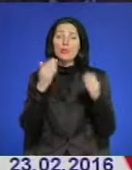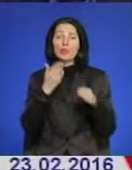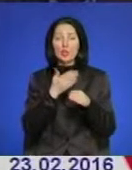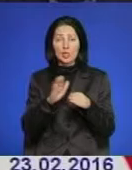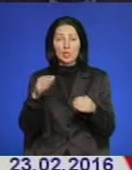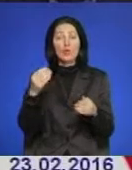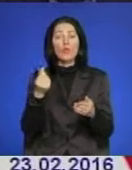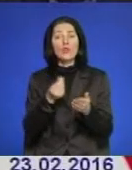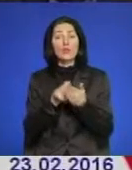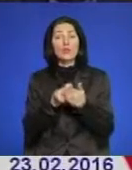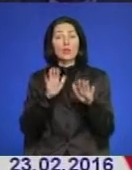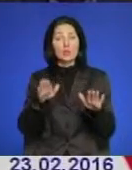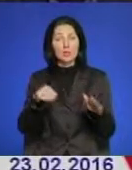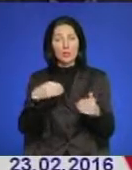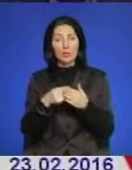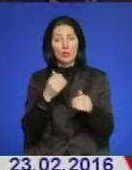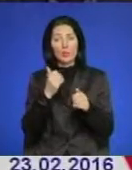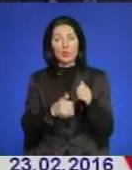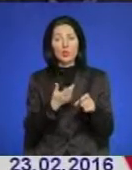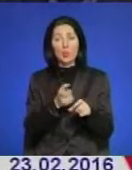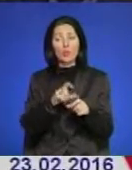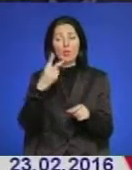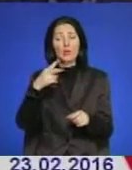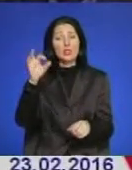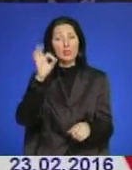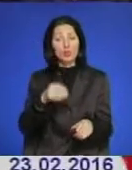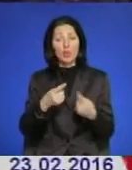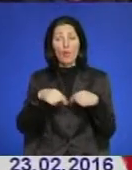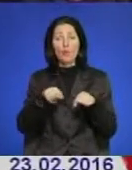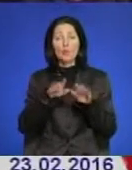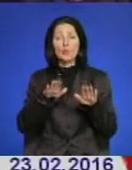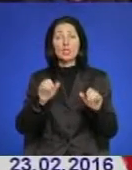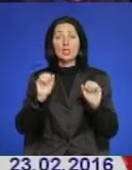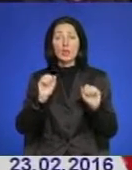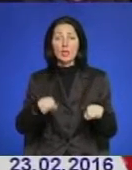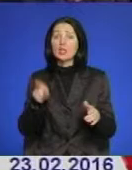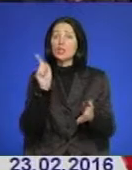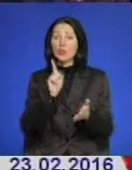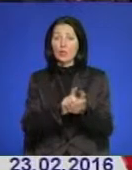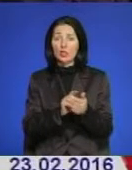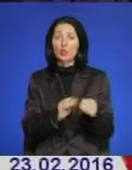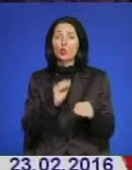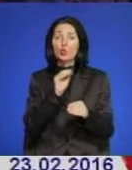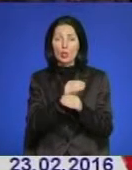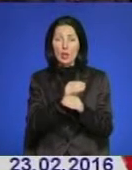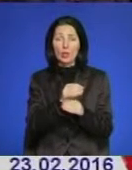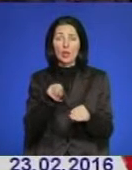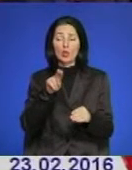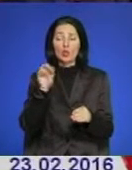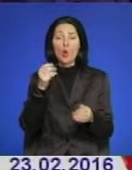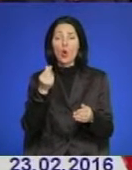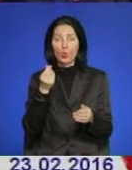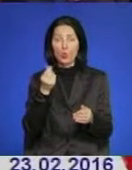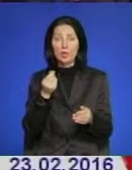бюджету. В середньому понад 20% органи місцевої влади зобов'язуються додати до грошей з фонду